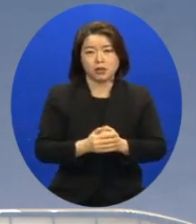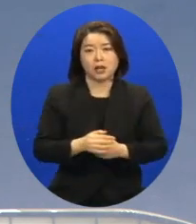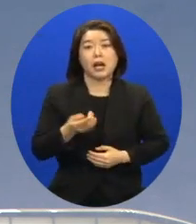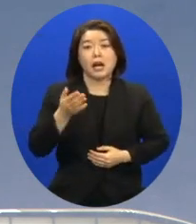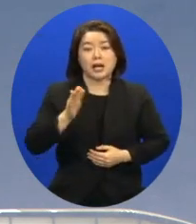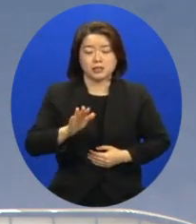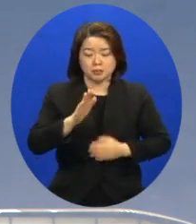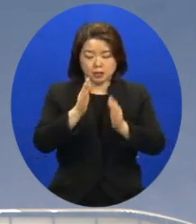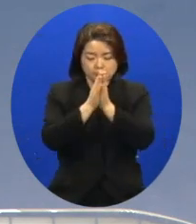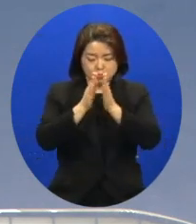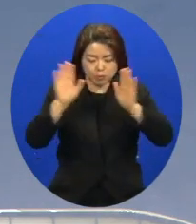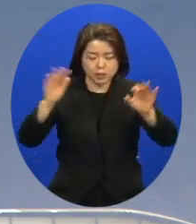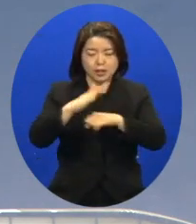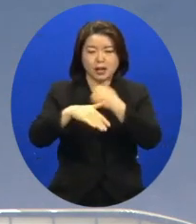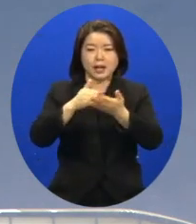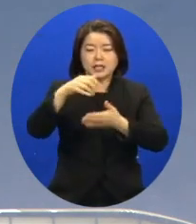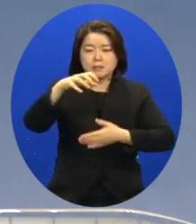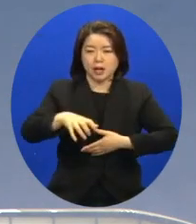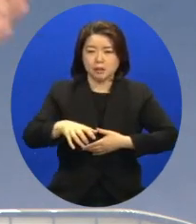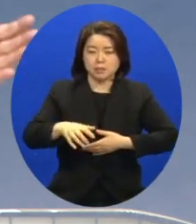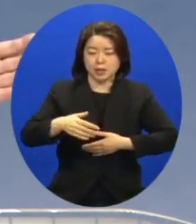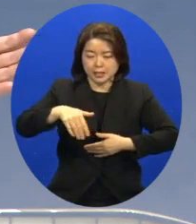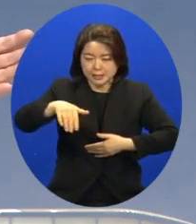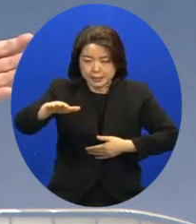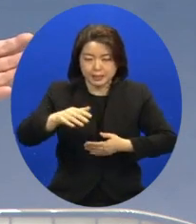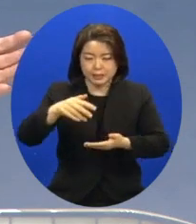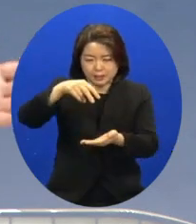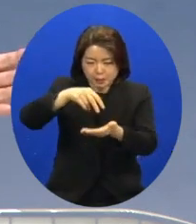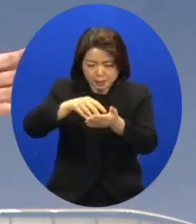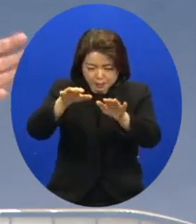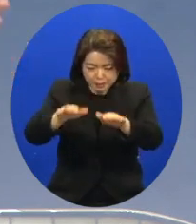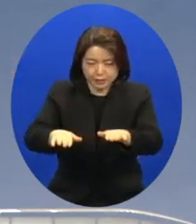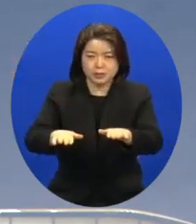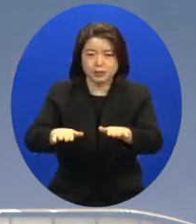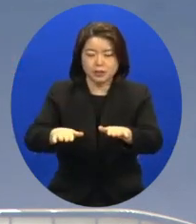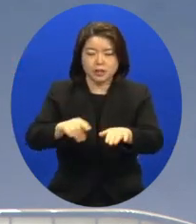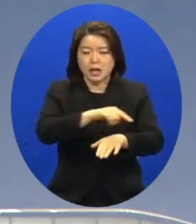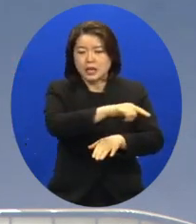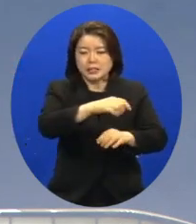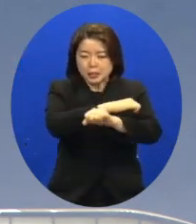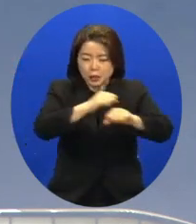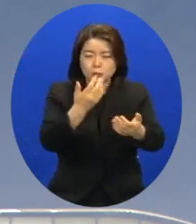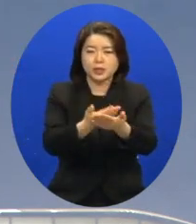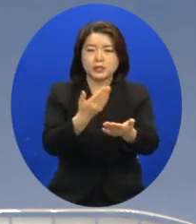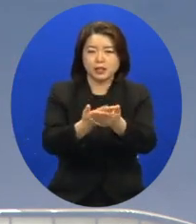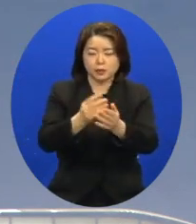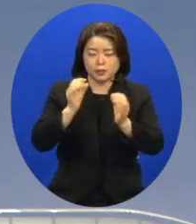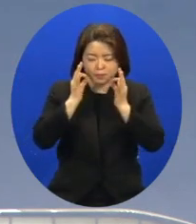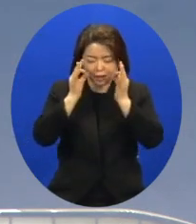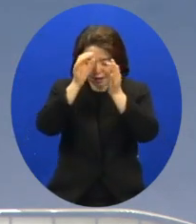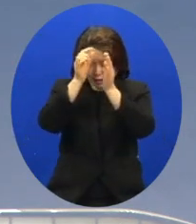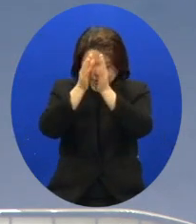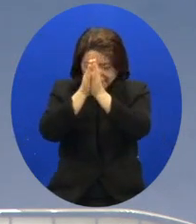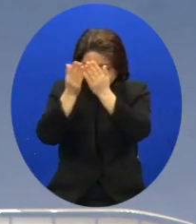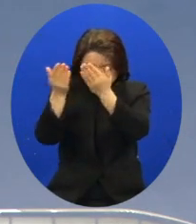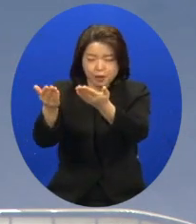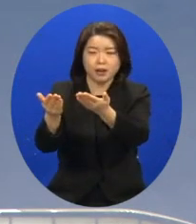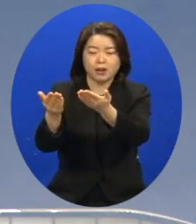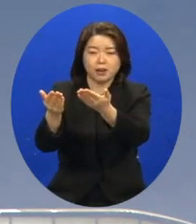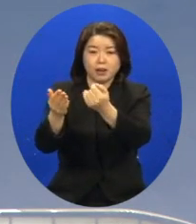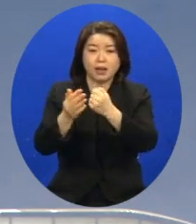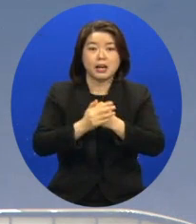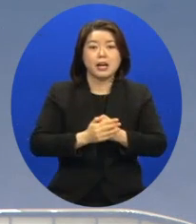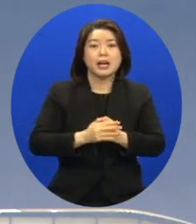나아가서 간절한 마음으로 그들을 용서해 달라고 기도하면서 차라리 주께서 기록하신